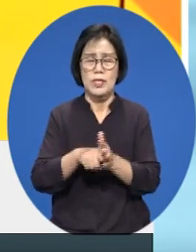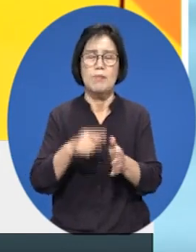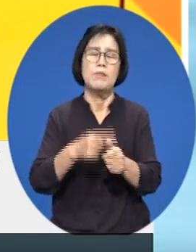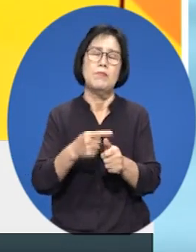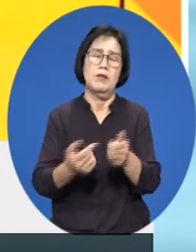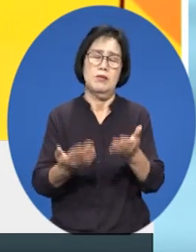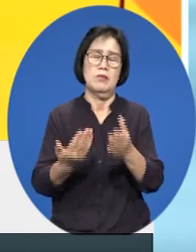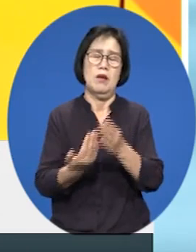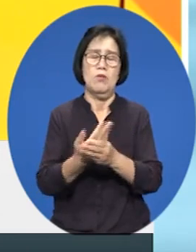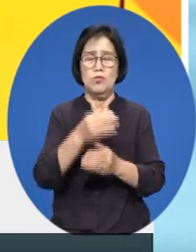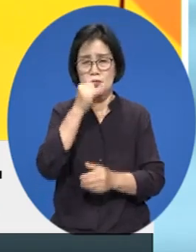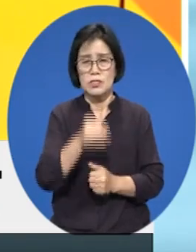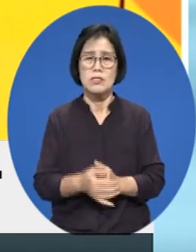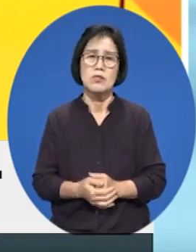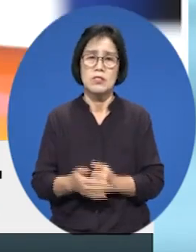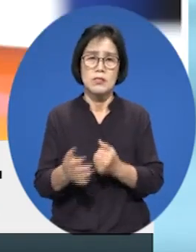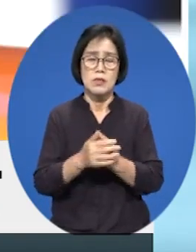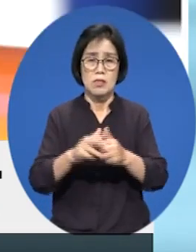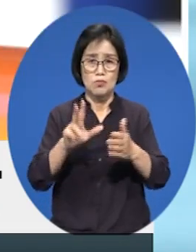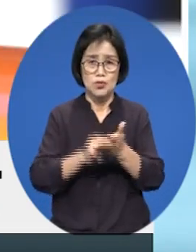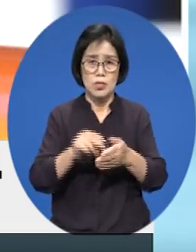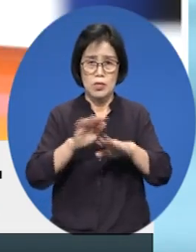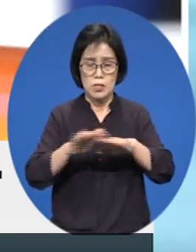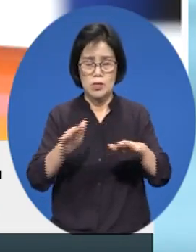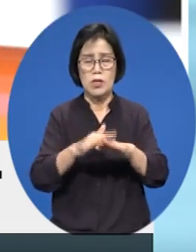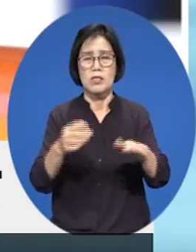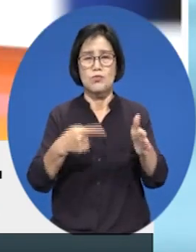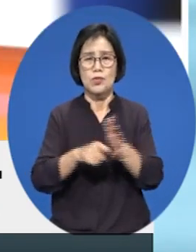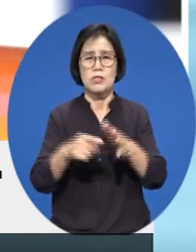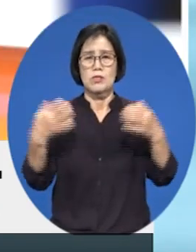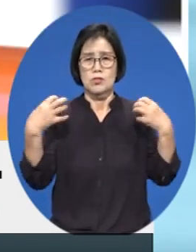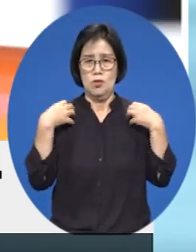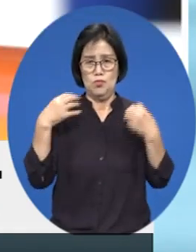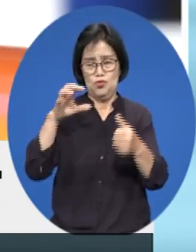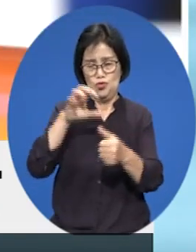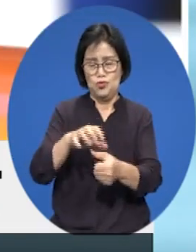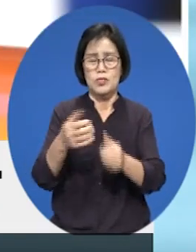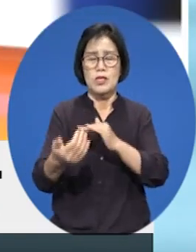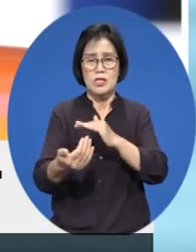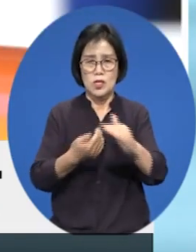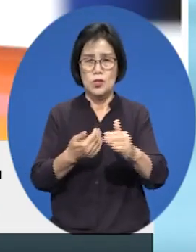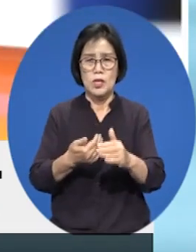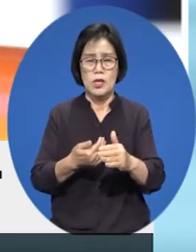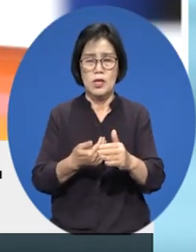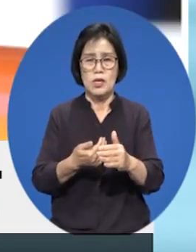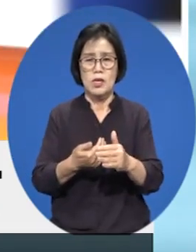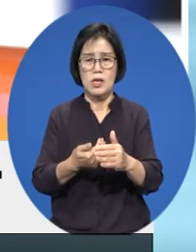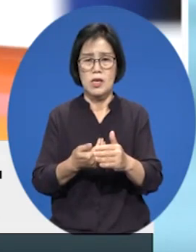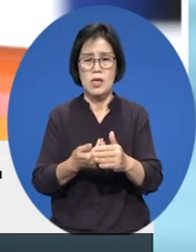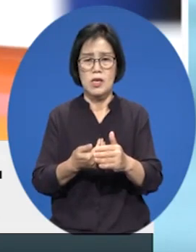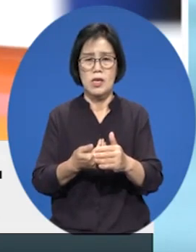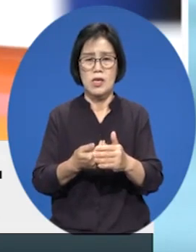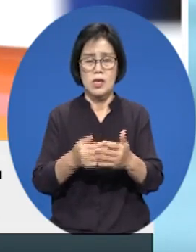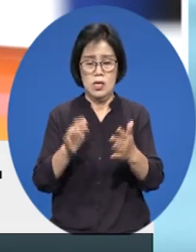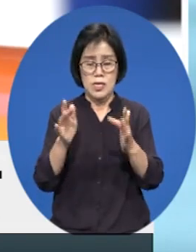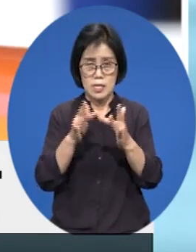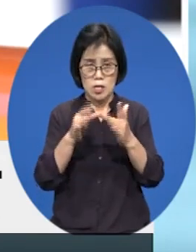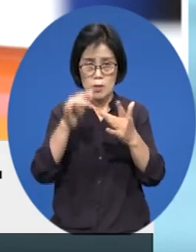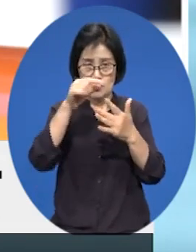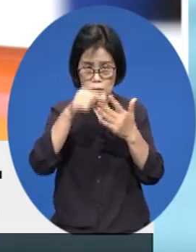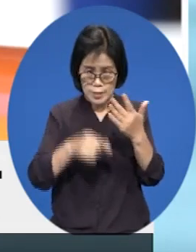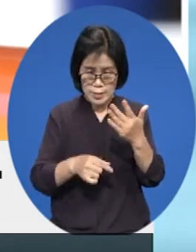그러니까 이런 문제를 같다 해결 한라 그러면은 사실 정부의 규제에 앞서서 사실 이런 어떤 것 애플 오픈 벗 에 플랫폼 기업들이